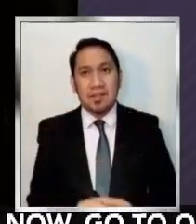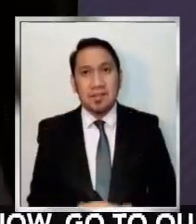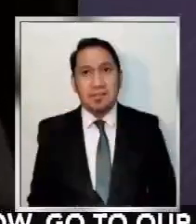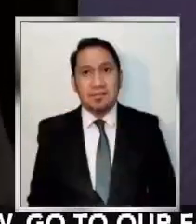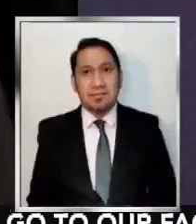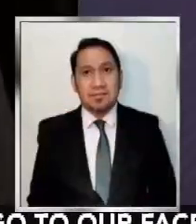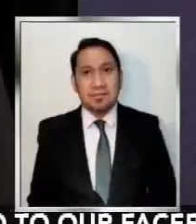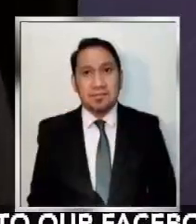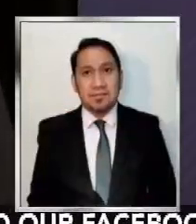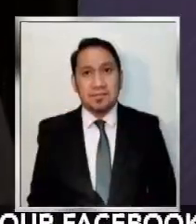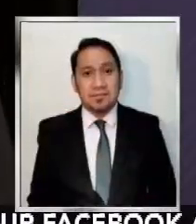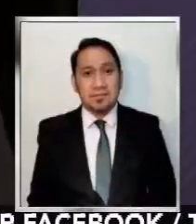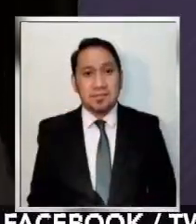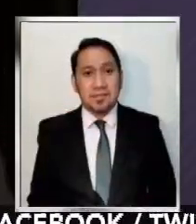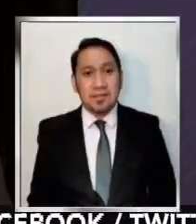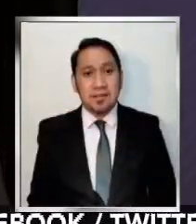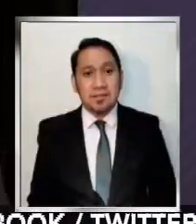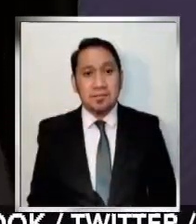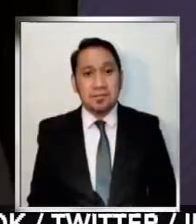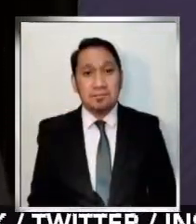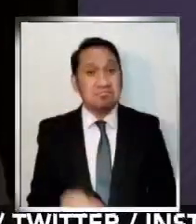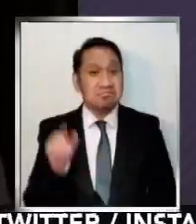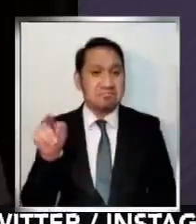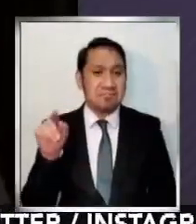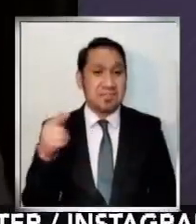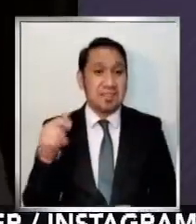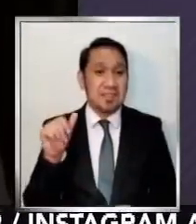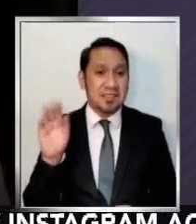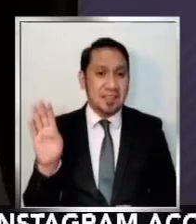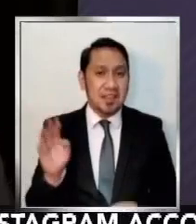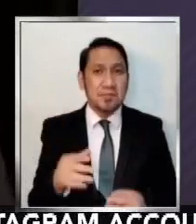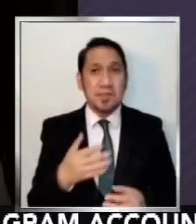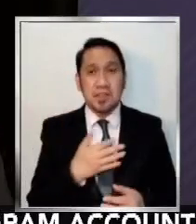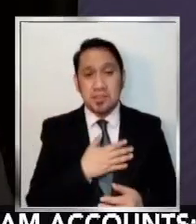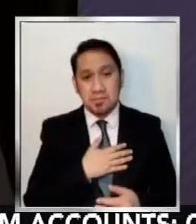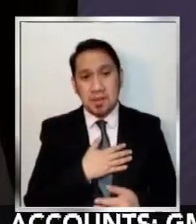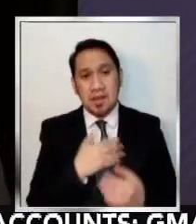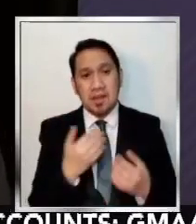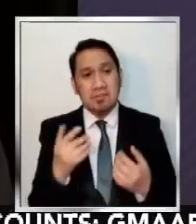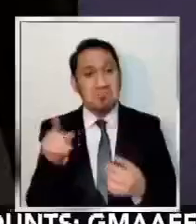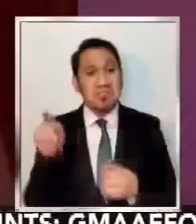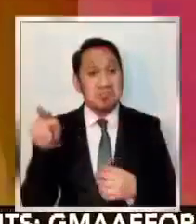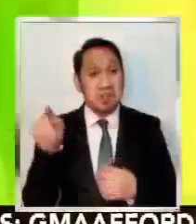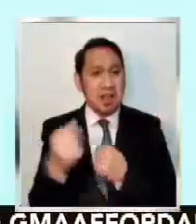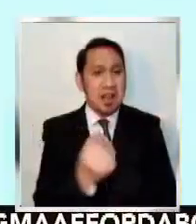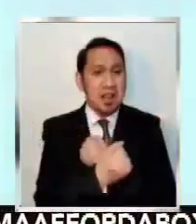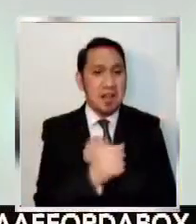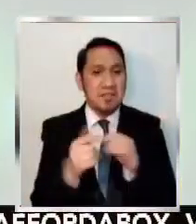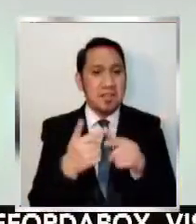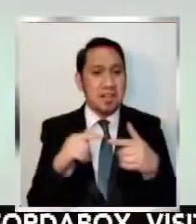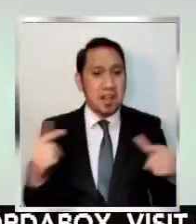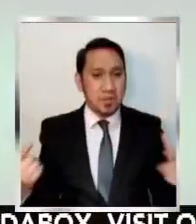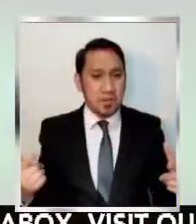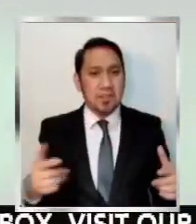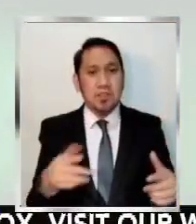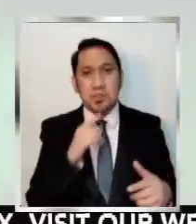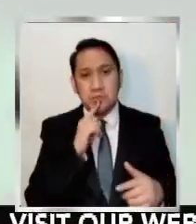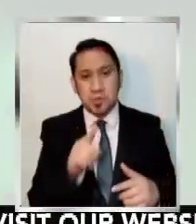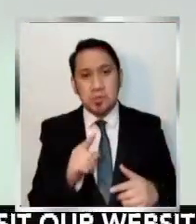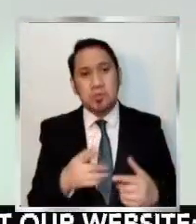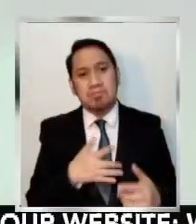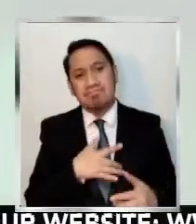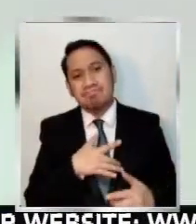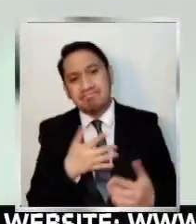kasi syempre si Gab talaga isa sa mga love languages niya talaga is affection. Pauwi na raw si Gabby